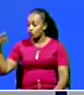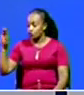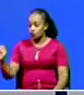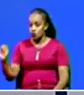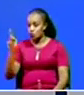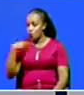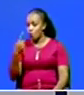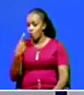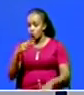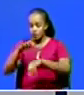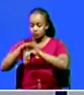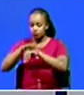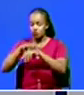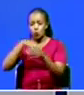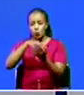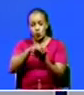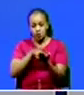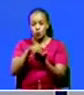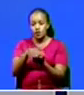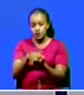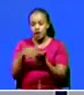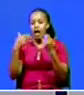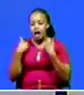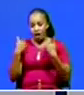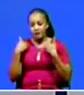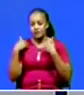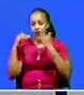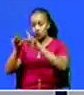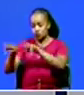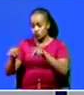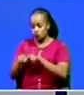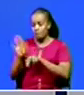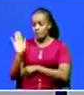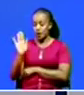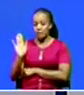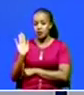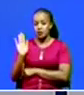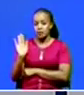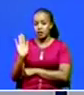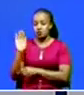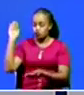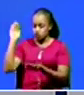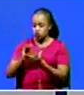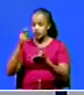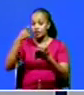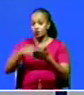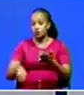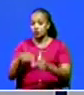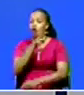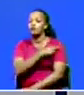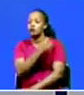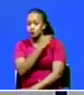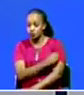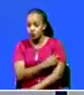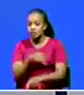navu alifanyiwa chumba hicho na wazazi wake mtaani Langata hapa Nairobi ili kupunguza gharama ya hospitali, na baada ya kukosa